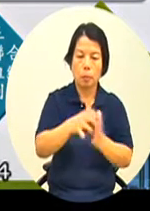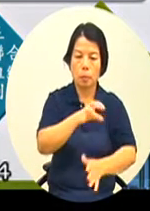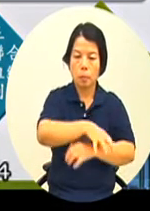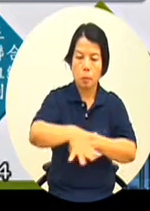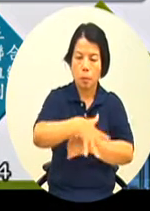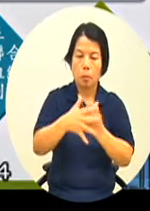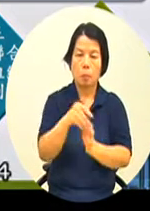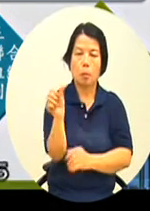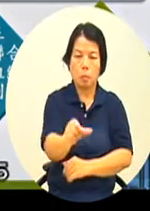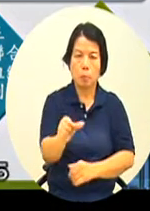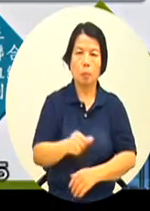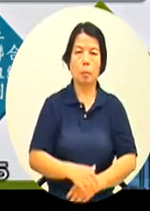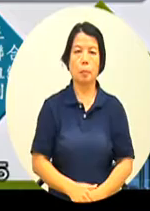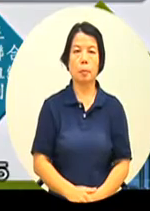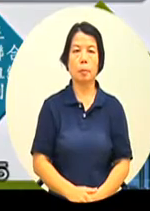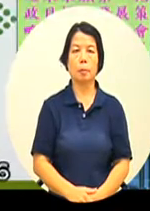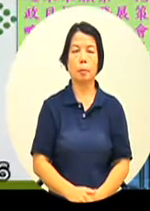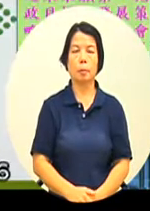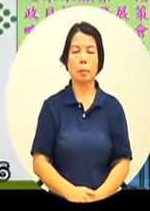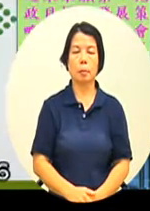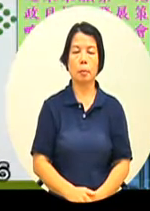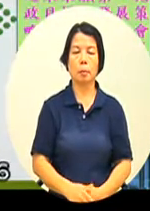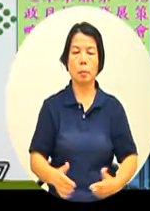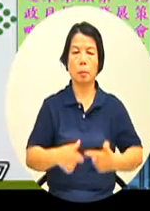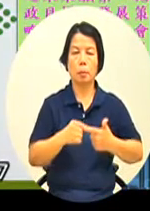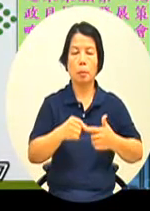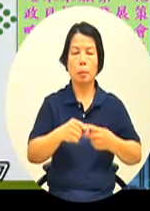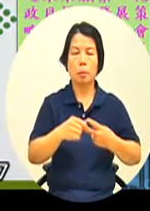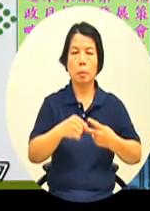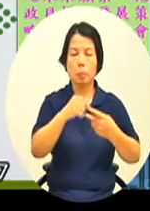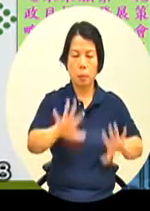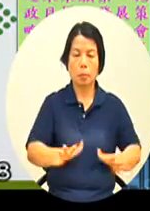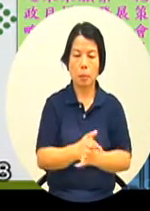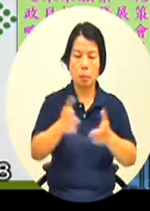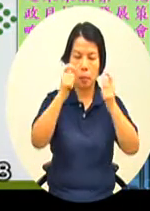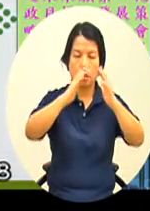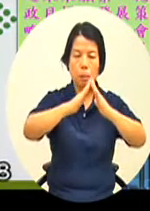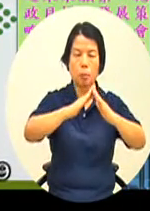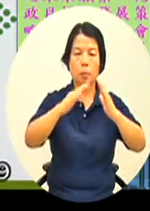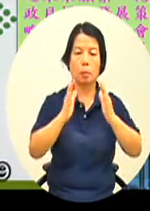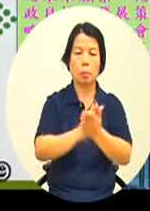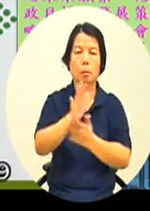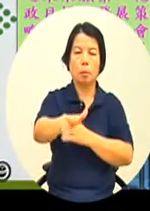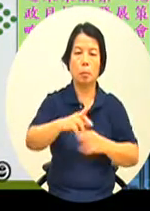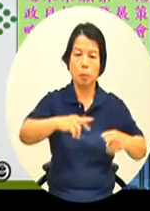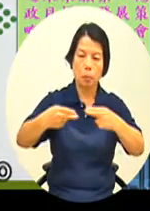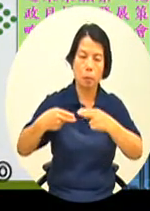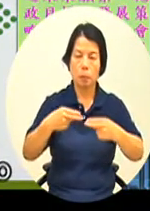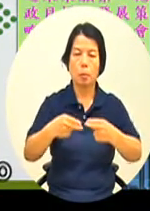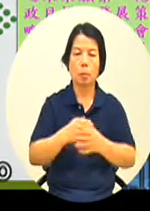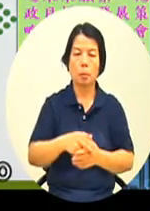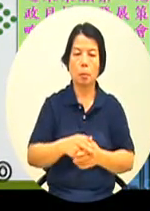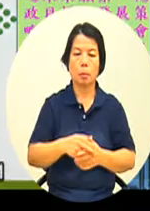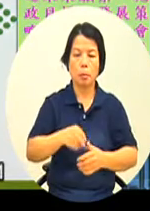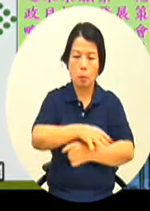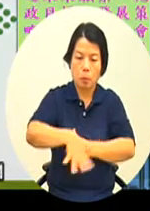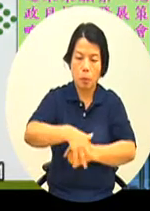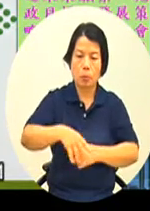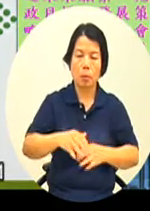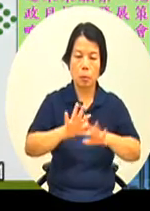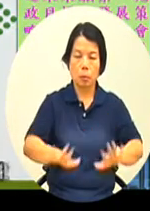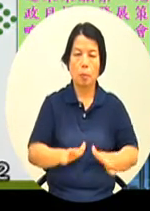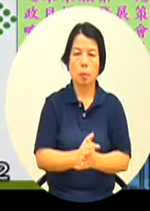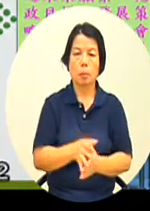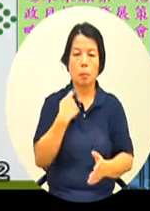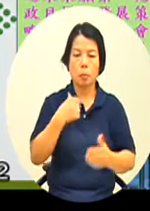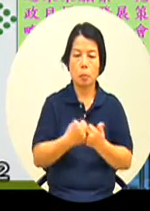构。那第二部分，在研拟本市提出未来的组织改制部分，那在贵会上